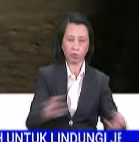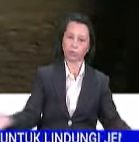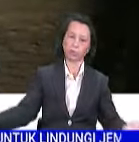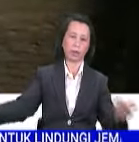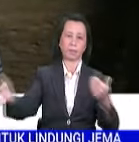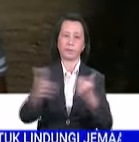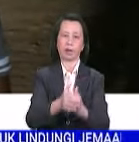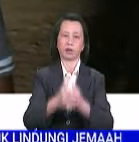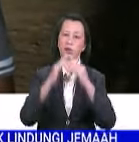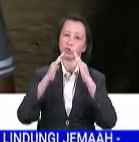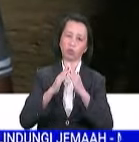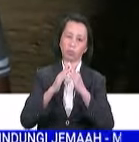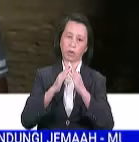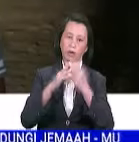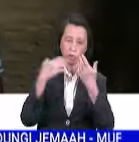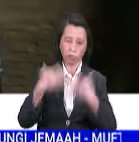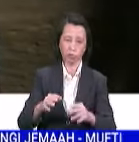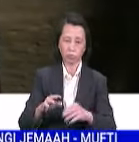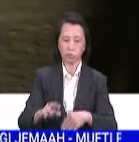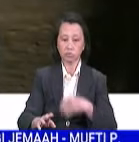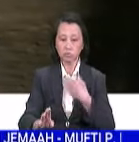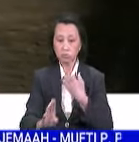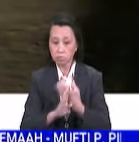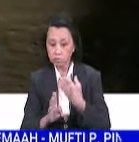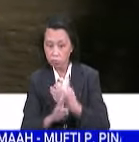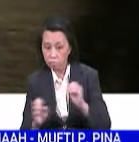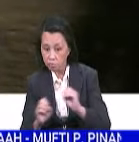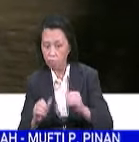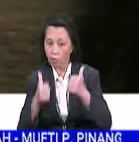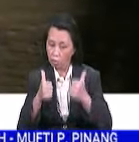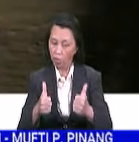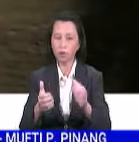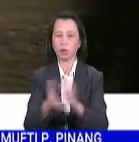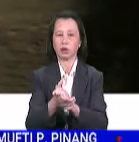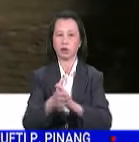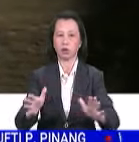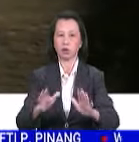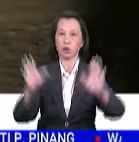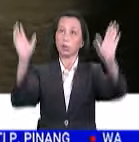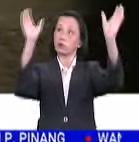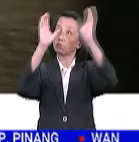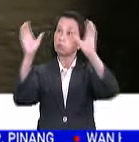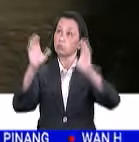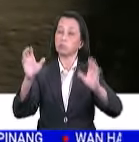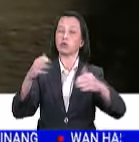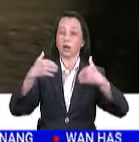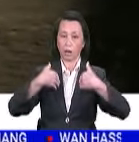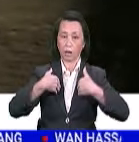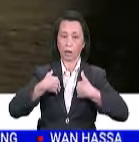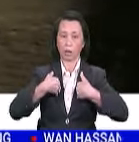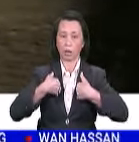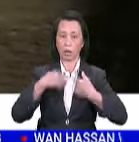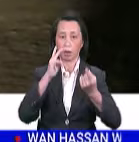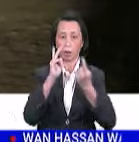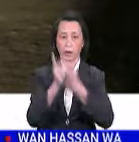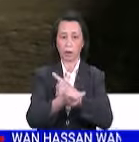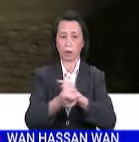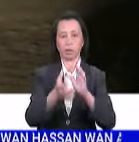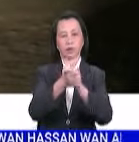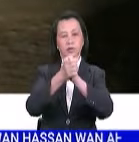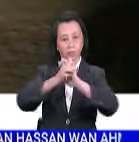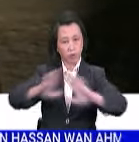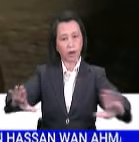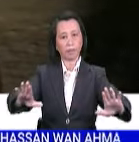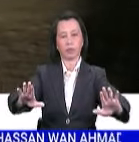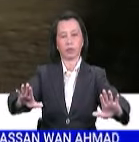masing-masing setelah mengambil kira risiko keselamatan dan keadaan cuaca berada dalam keadaan yang